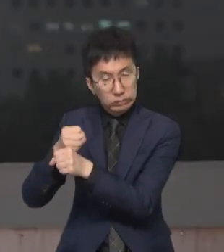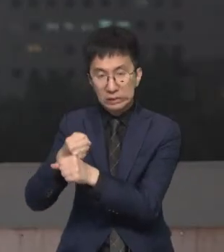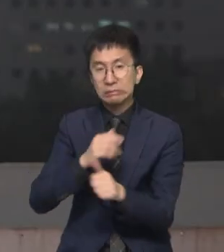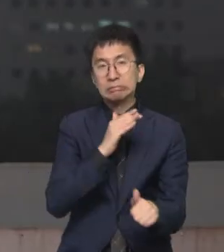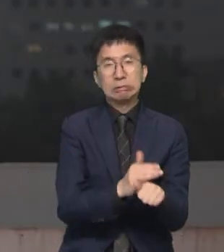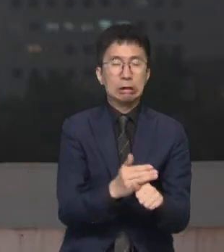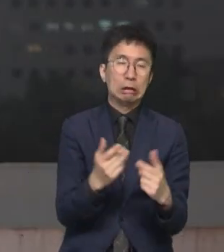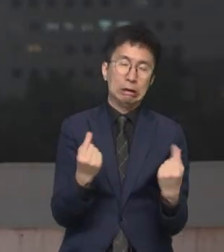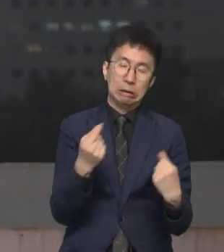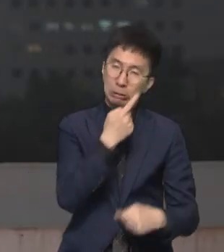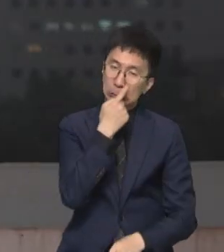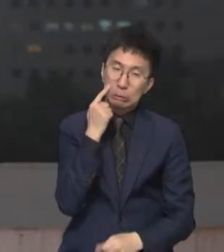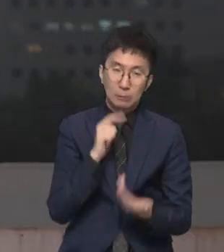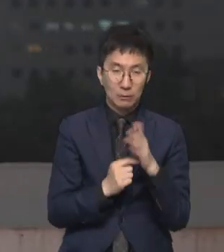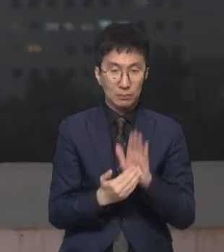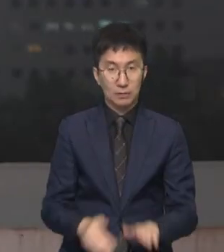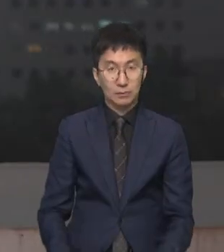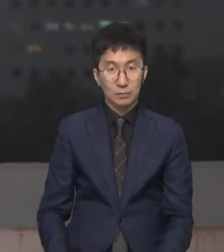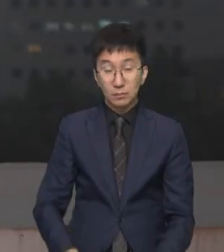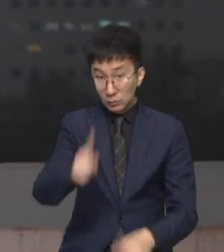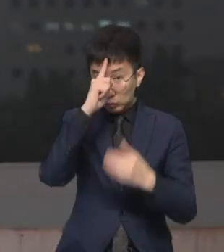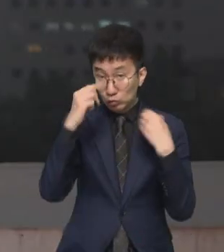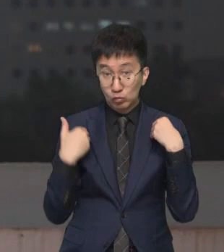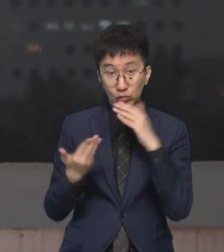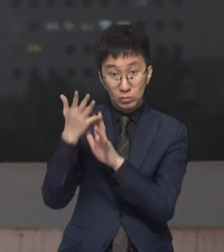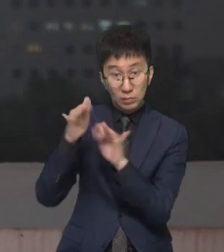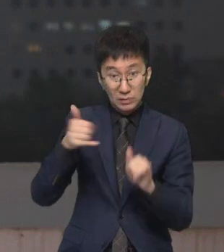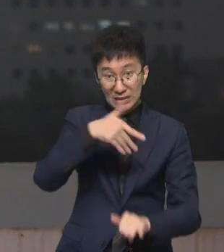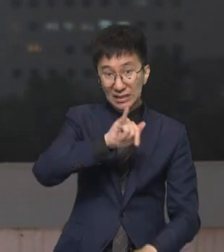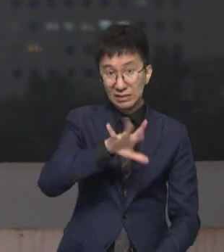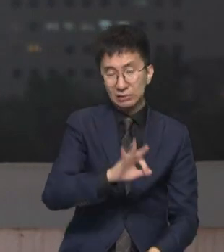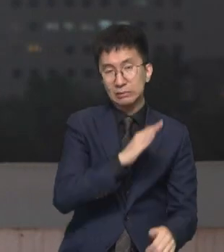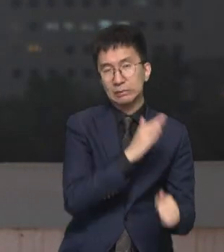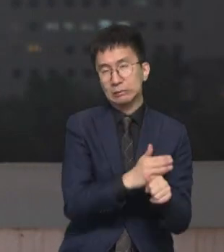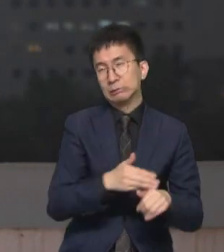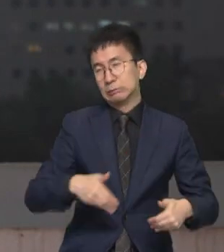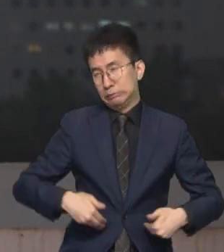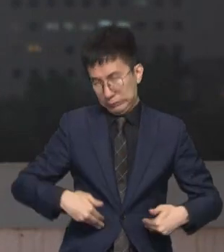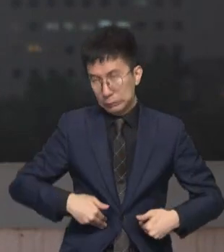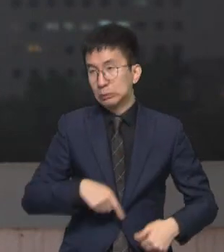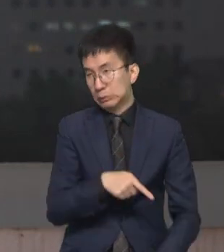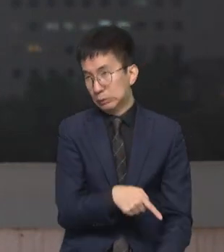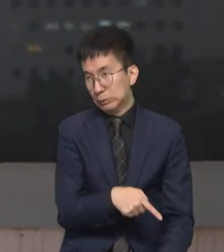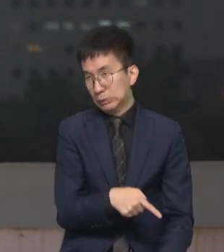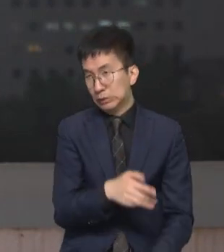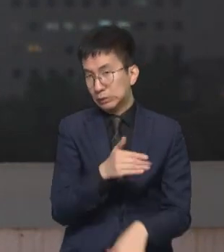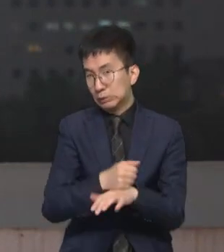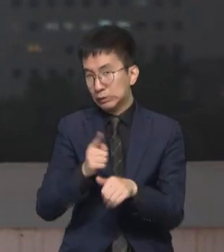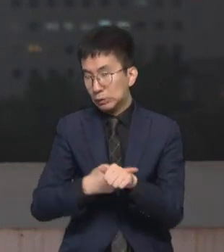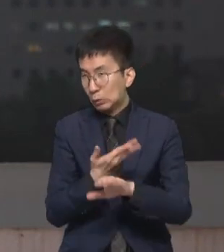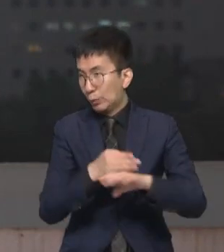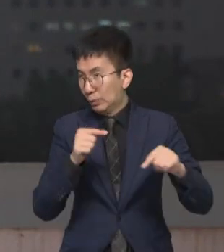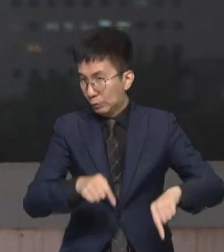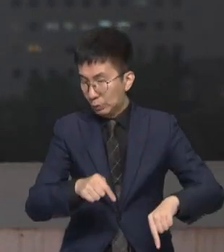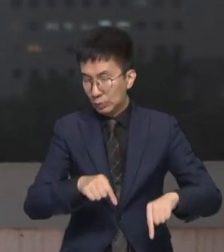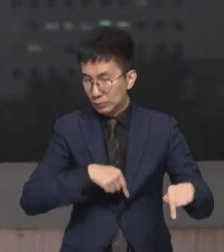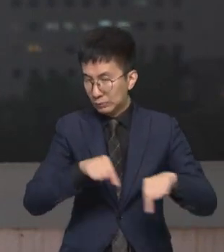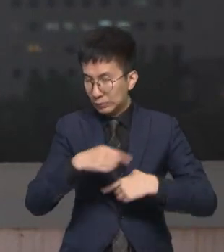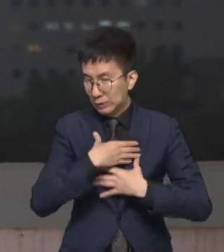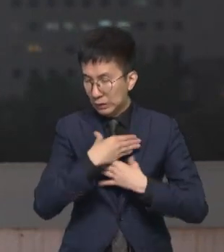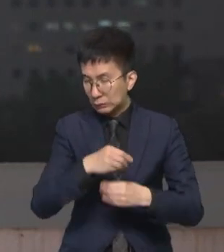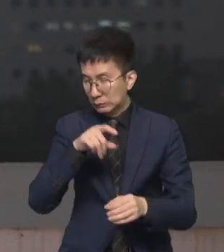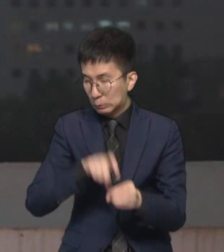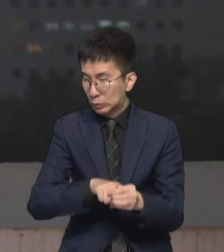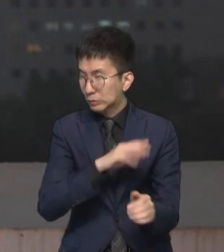위원회 복귀는 중국 지도부가 친강 해임이 불가피한 혼란스러운 상황에서 외교 정책의 안정화를 꾀한